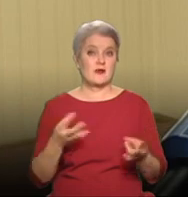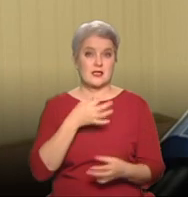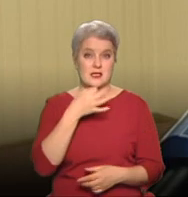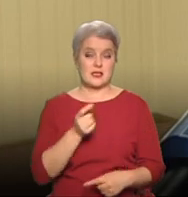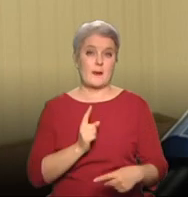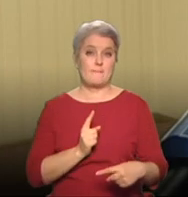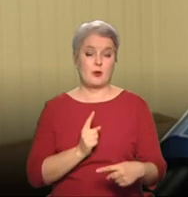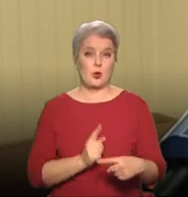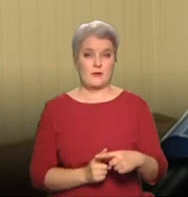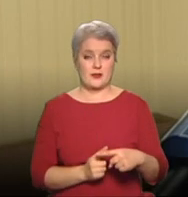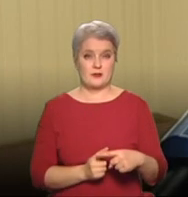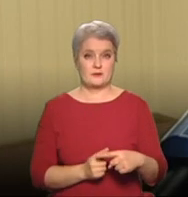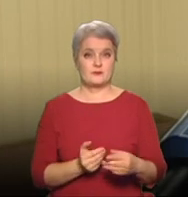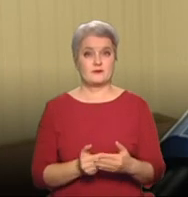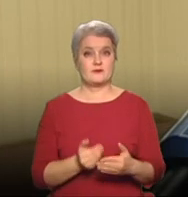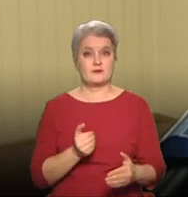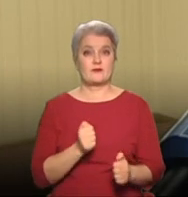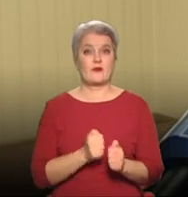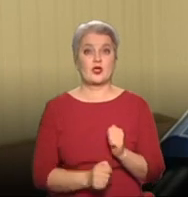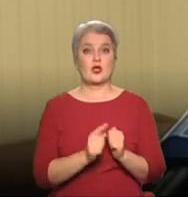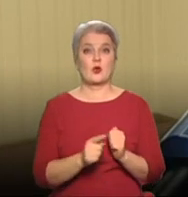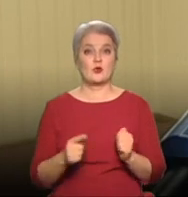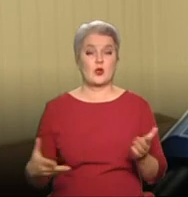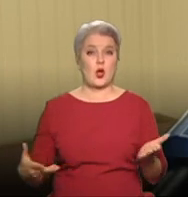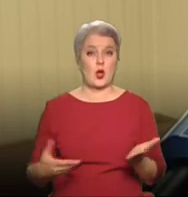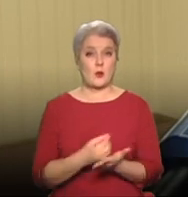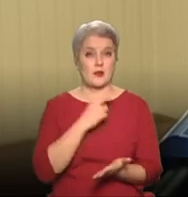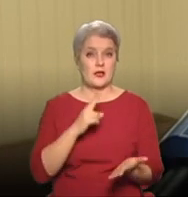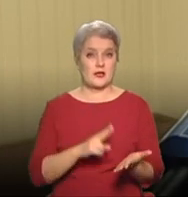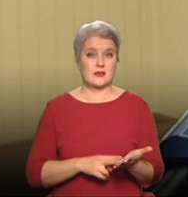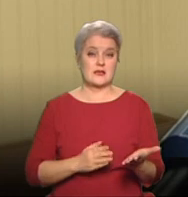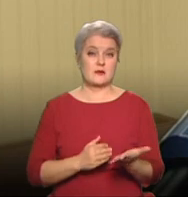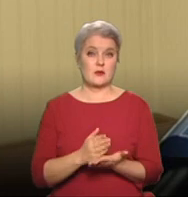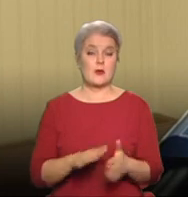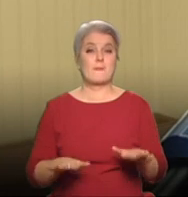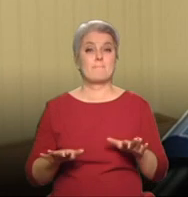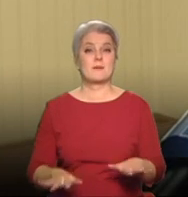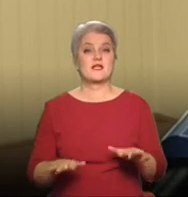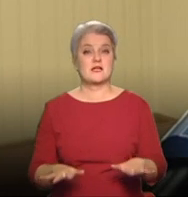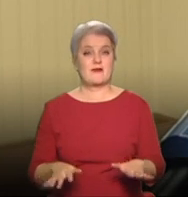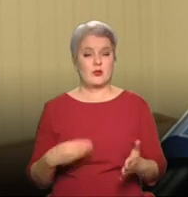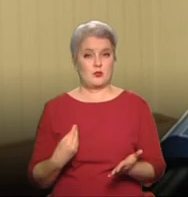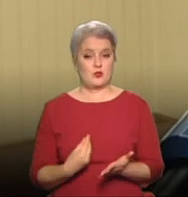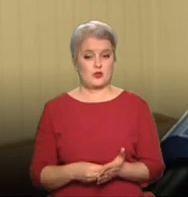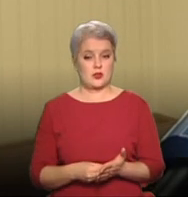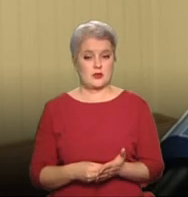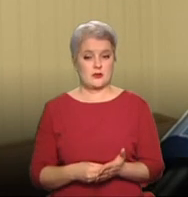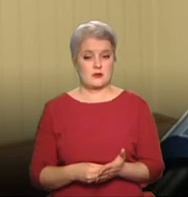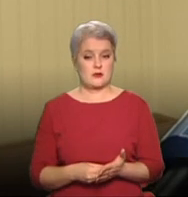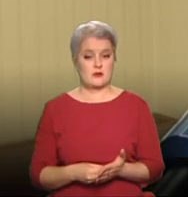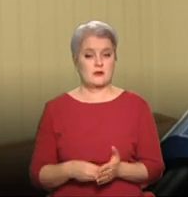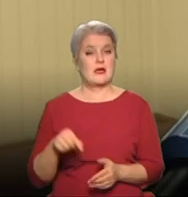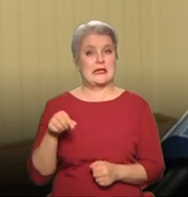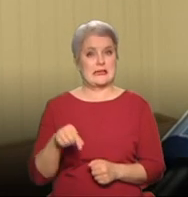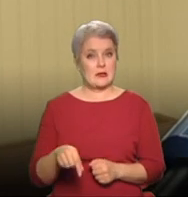від кожної оплати від ліцензії спрямовується до місцевого бюджету, там, де в